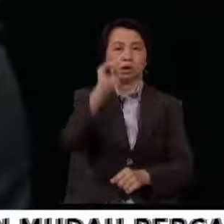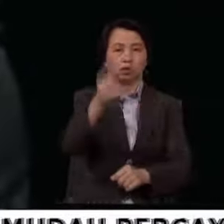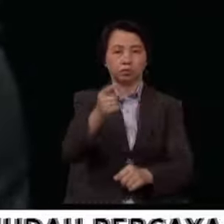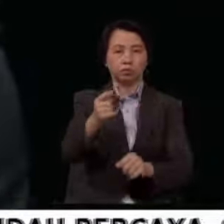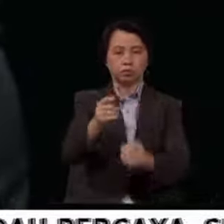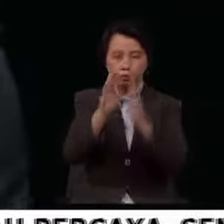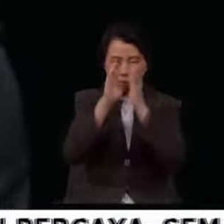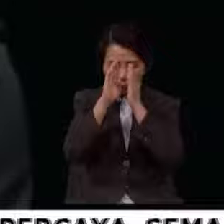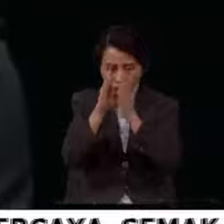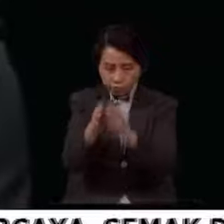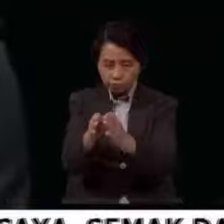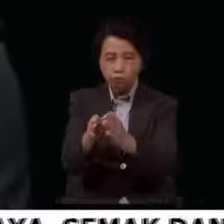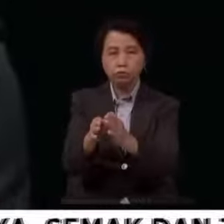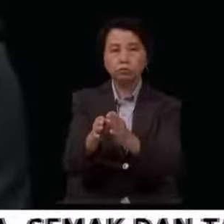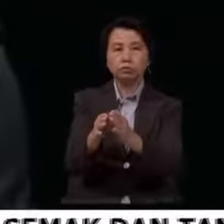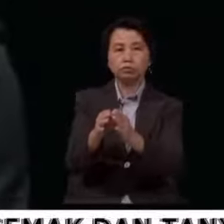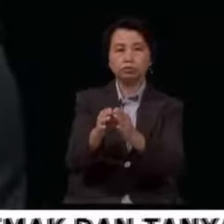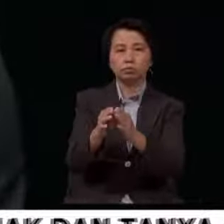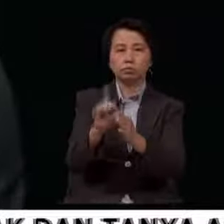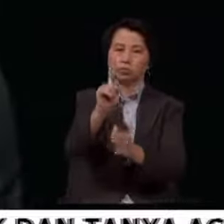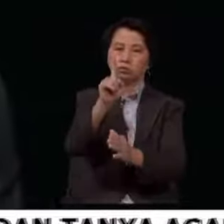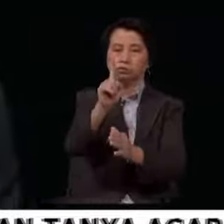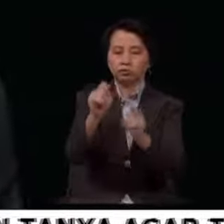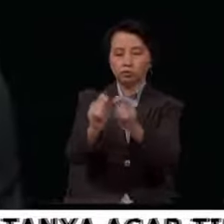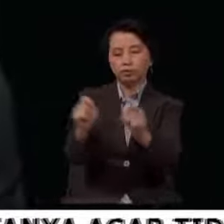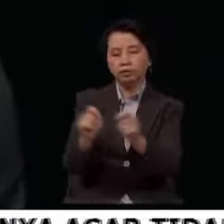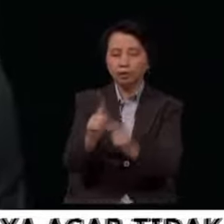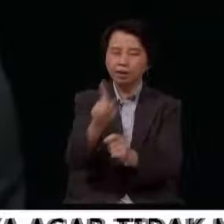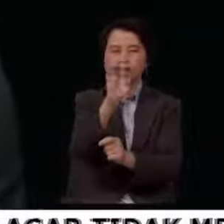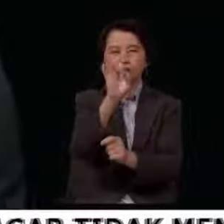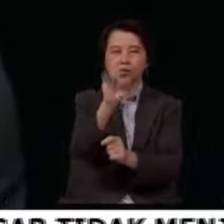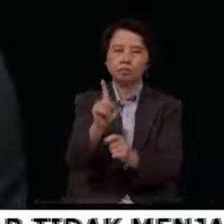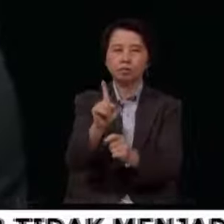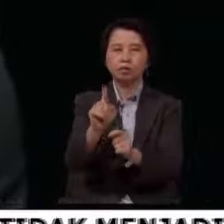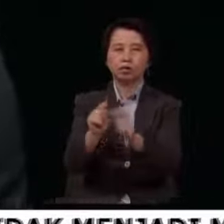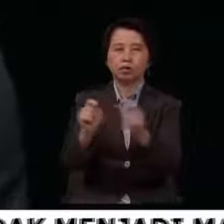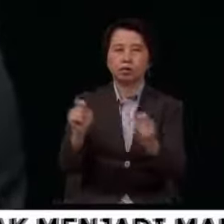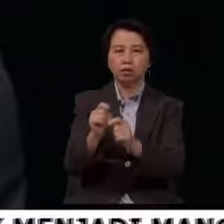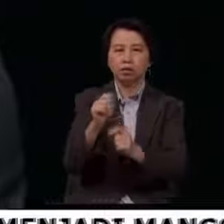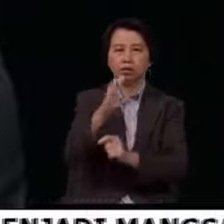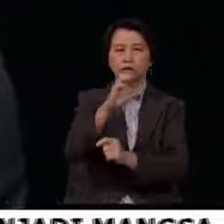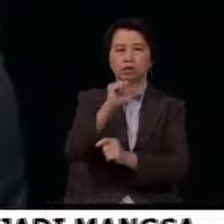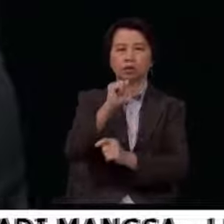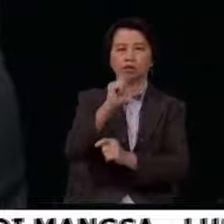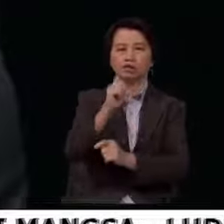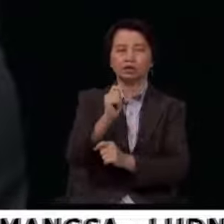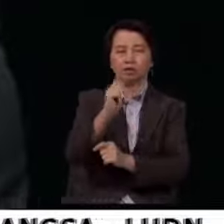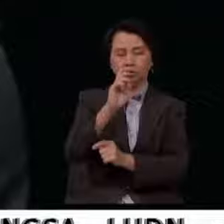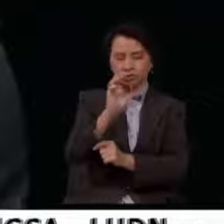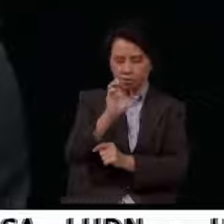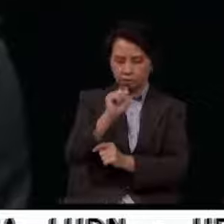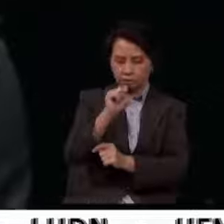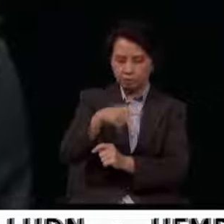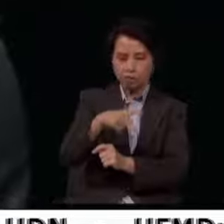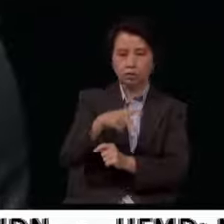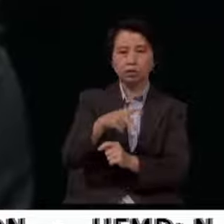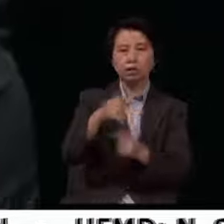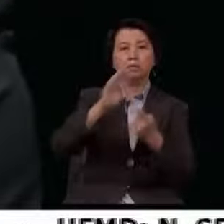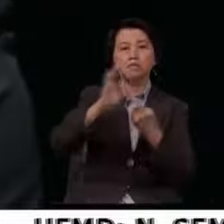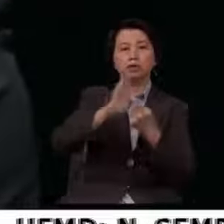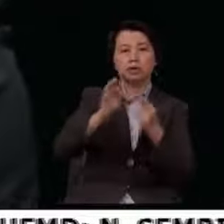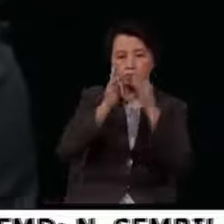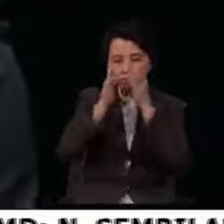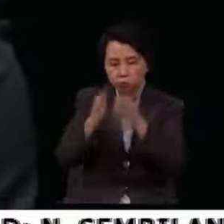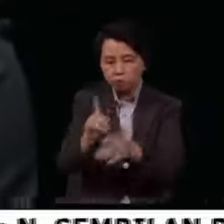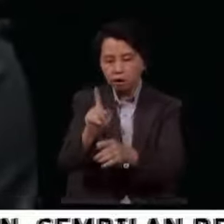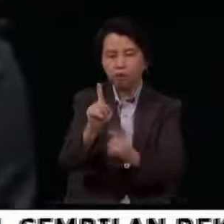Oke seperti laporan aku semua Association itu Sip aku masukkan filmnya Ia